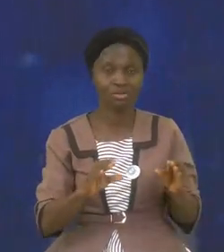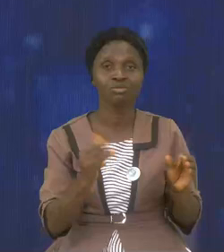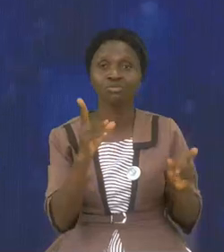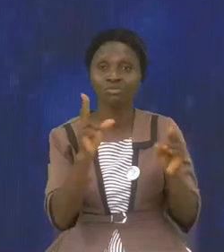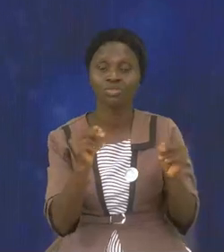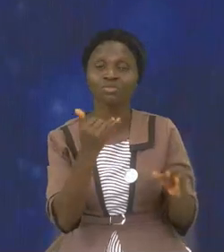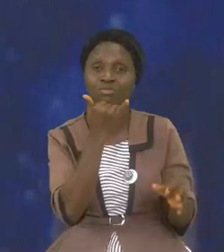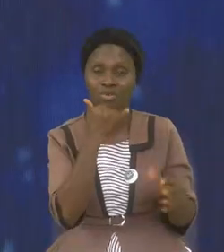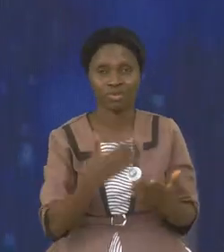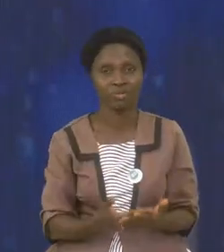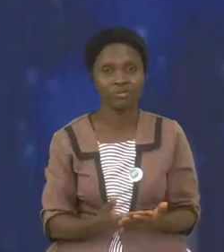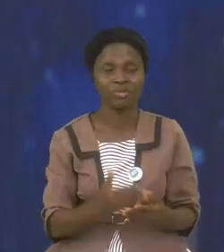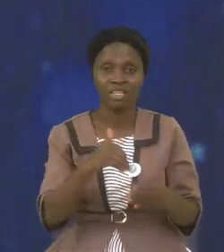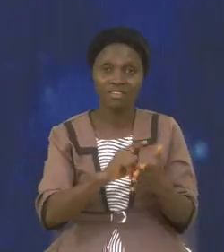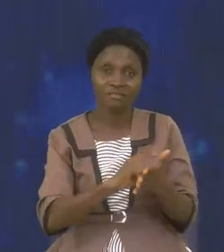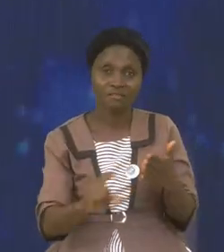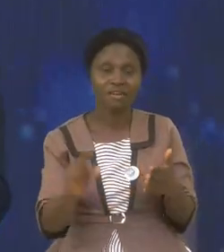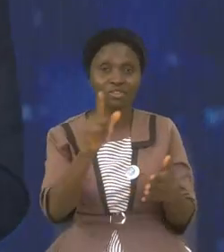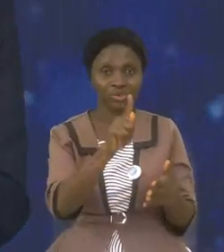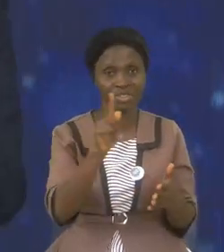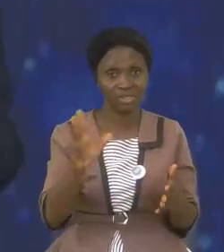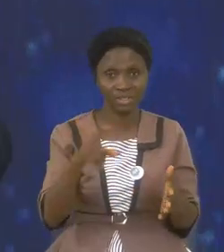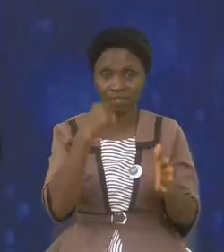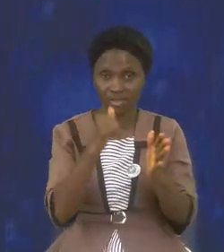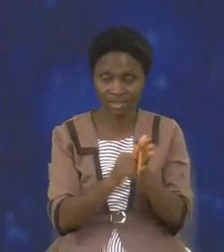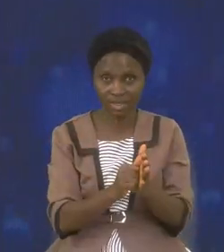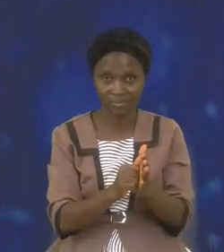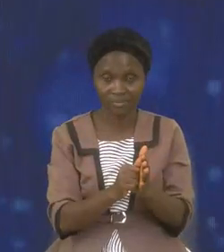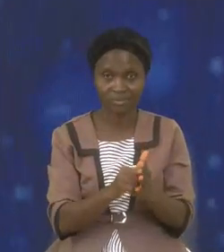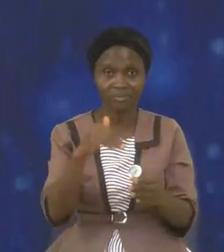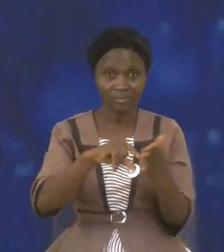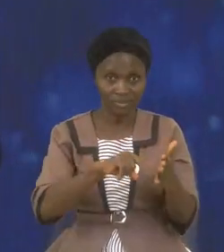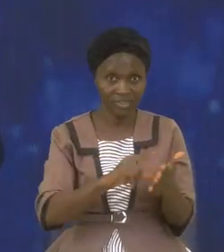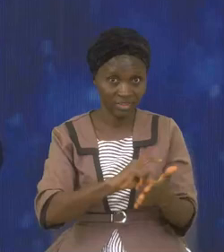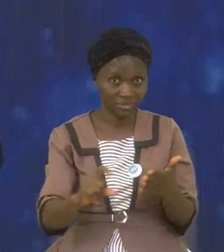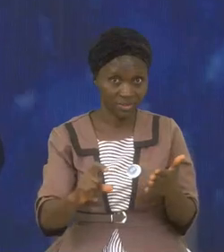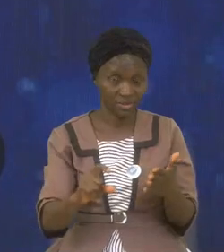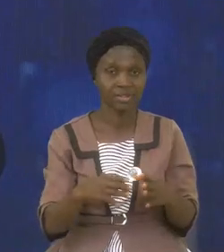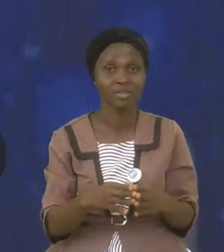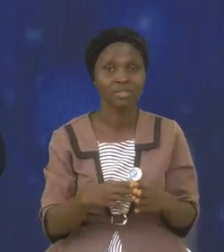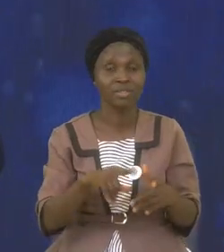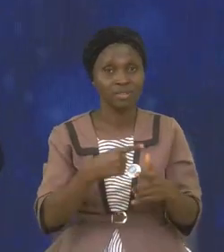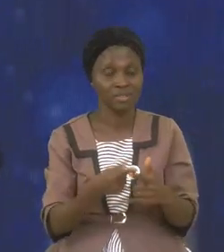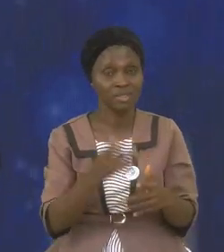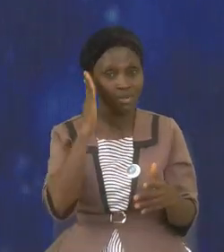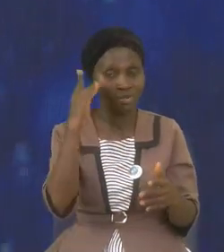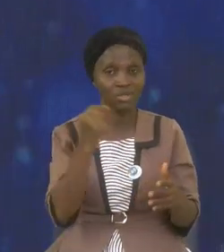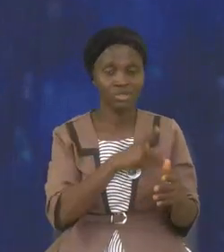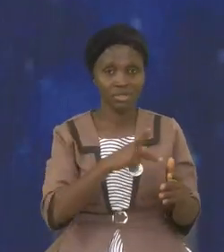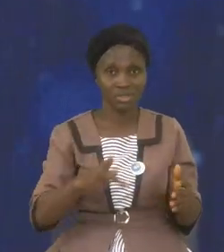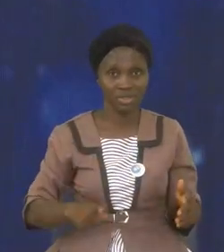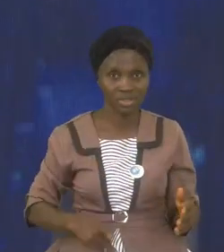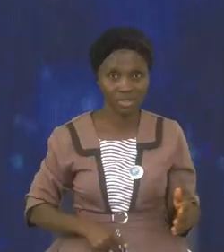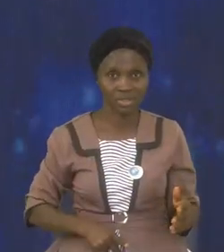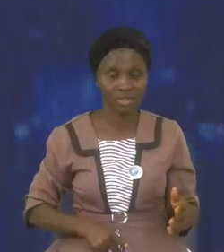roi, je n'ai rien fait de mauvais. Verset 23. Verset 23 dit,